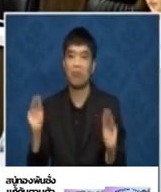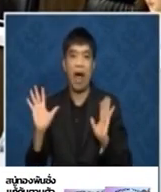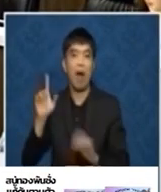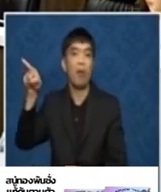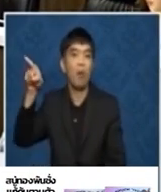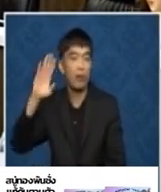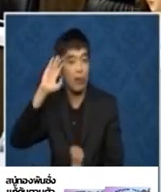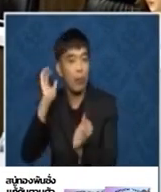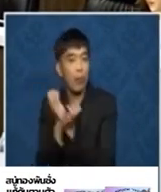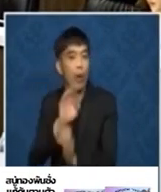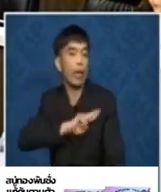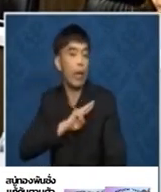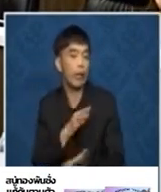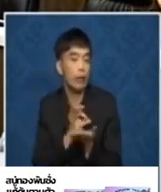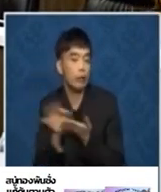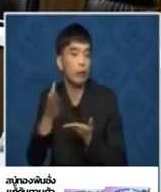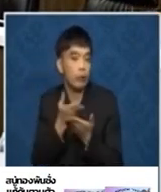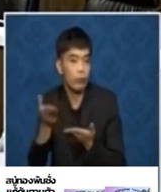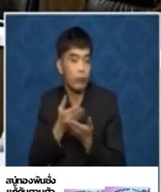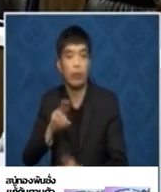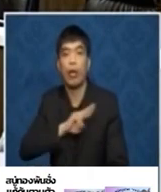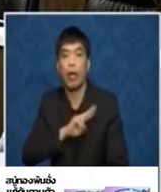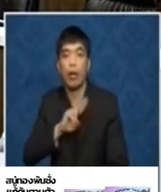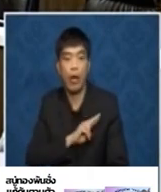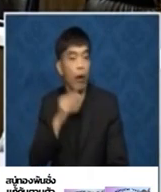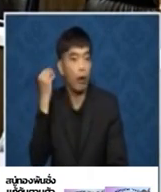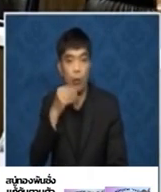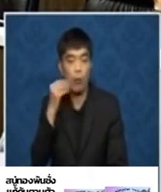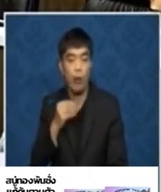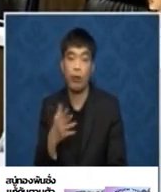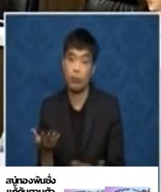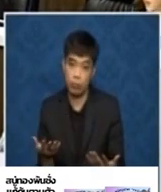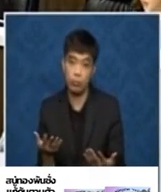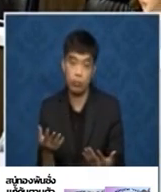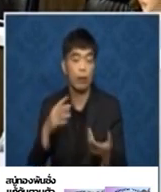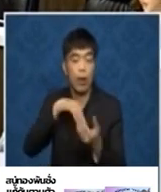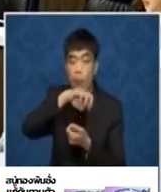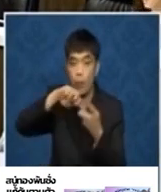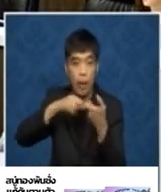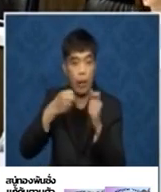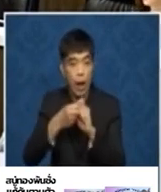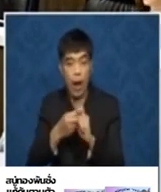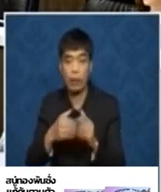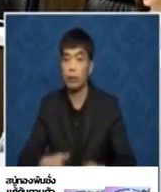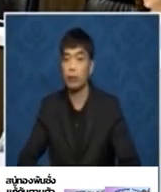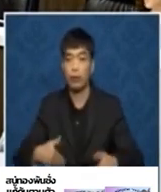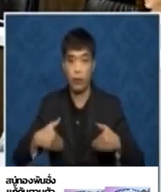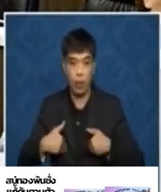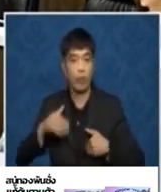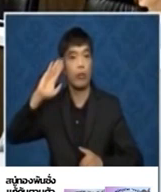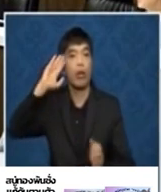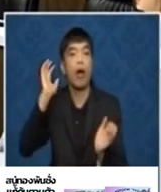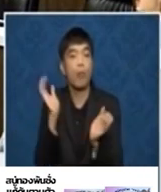ไปซื้อมาเองทั้งนั้นแหละครับแล้วสภาพแวดล้อมแบบนี้มันสร้างขวัญกำลังใจในการทำงานและการดำเนินชีวิตของตำรว